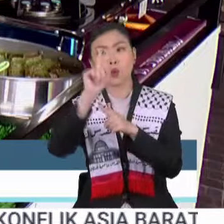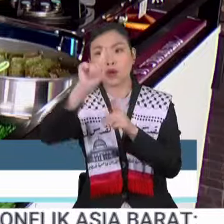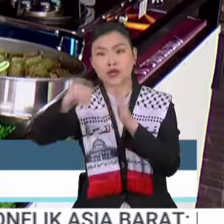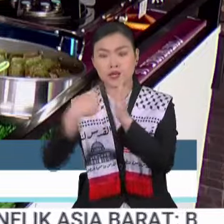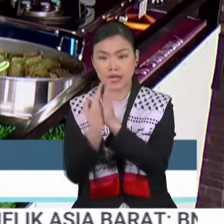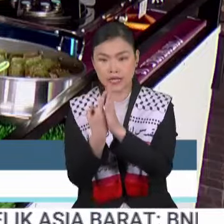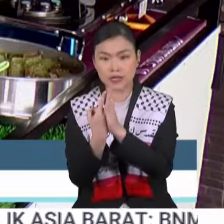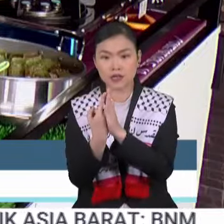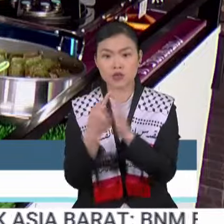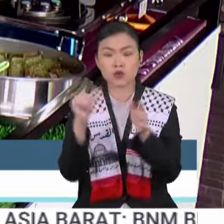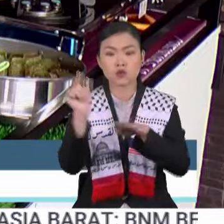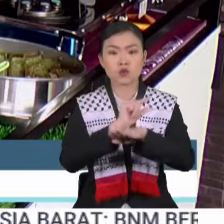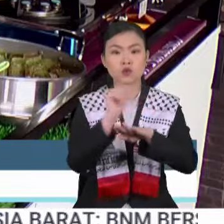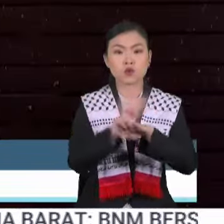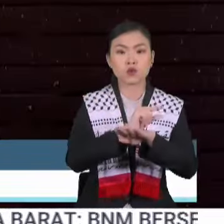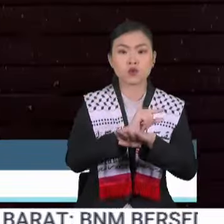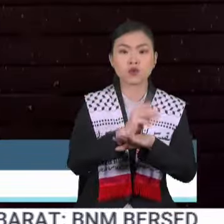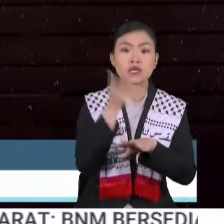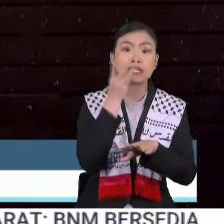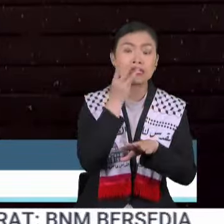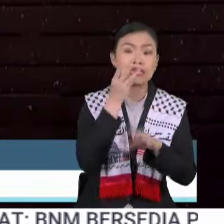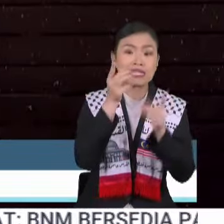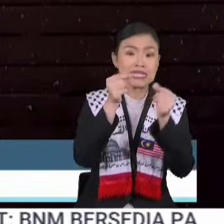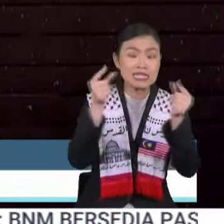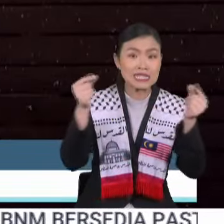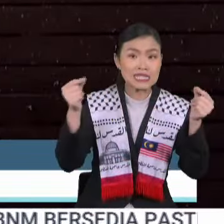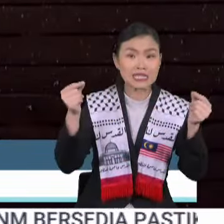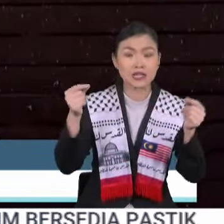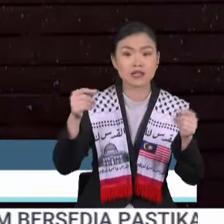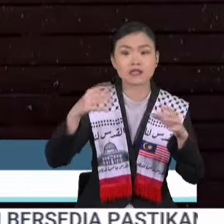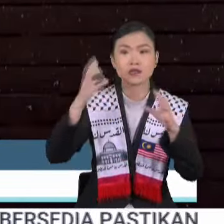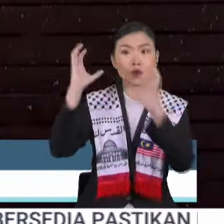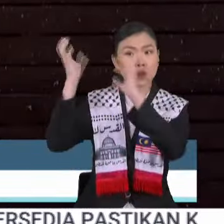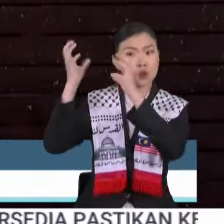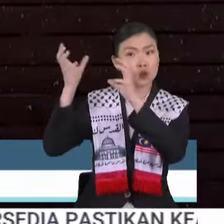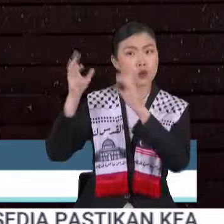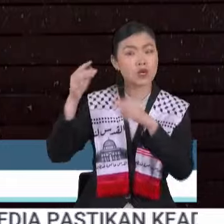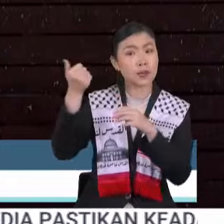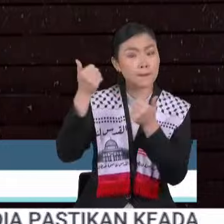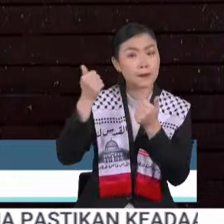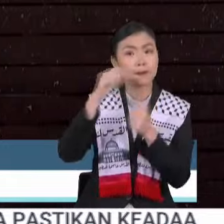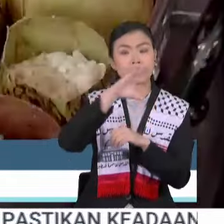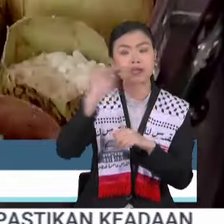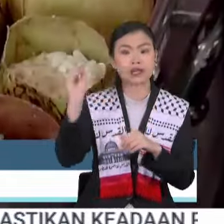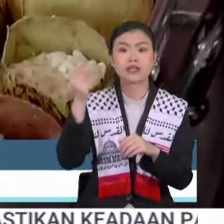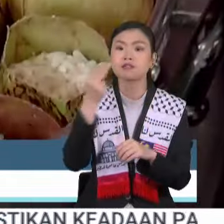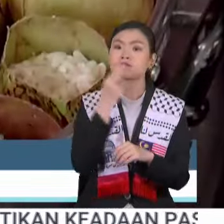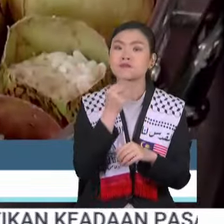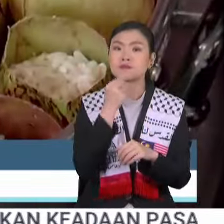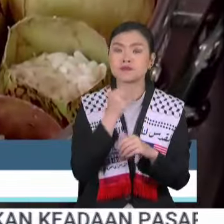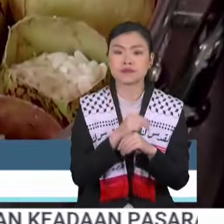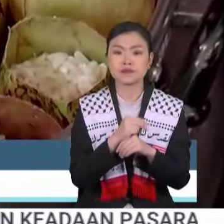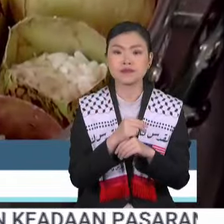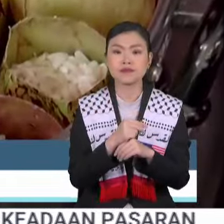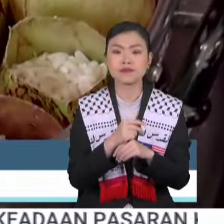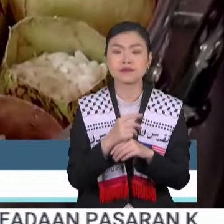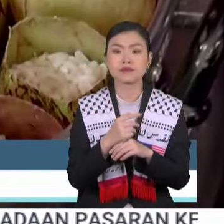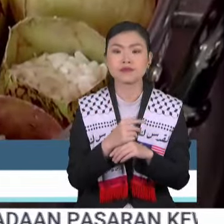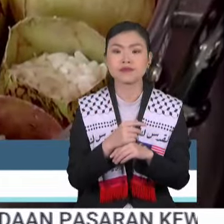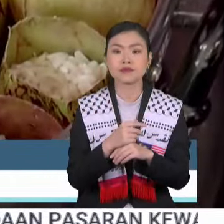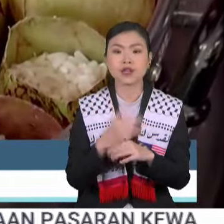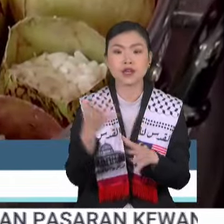pulut, santan dan garam. Lemang periuk kera hasil air tangan Rohaya Awang mendapat sambutan dari dalam dan luar